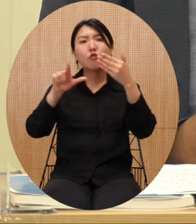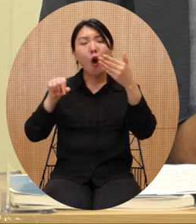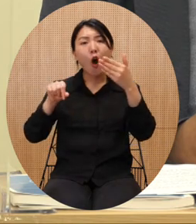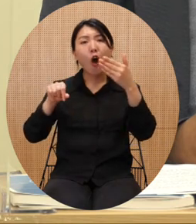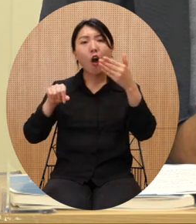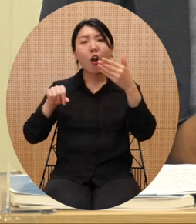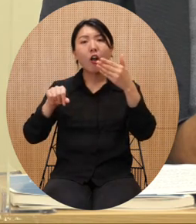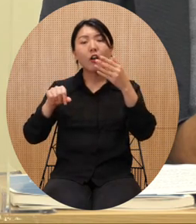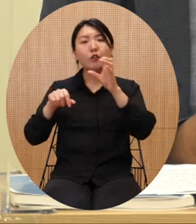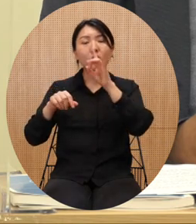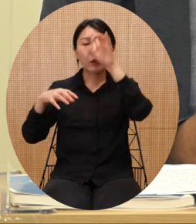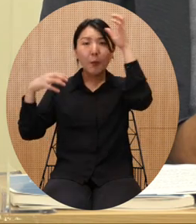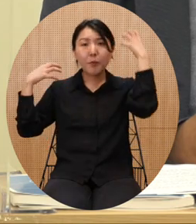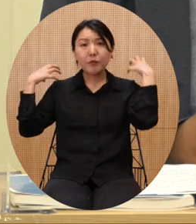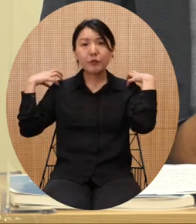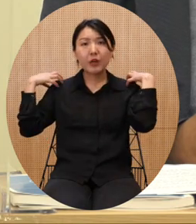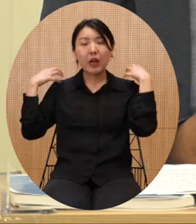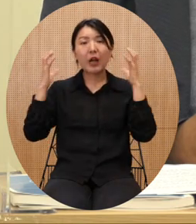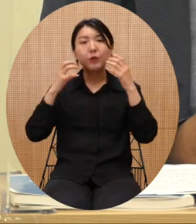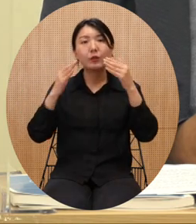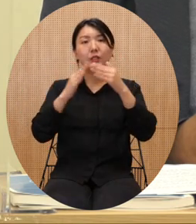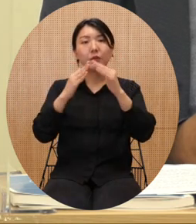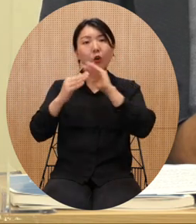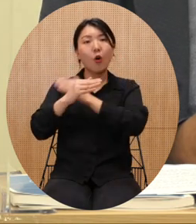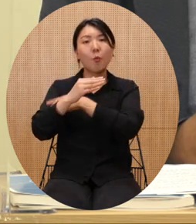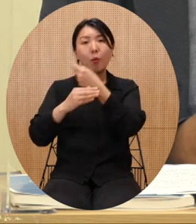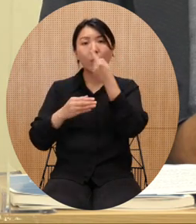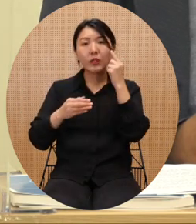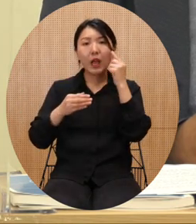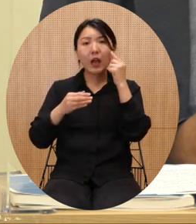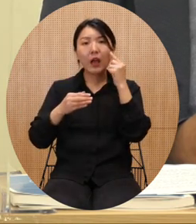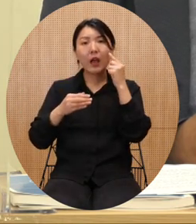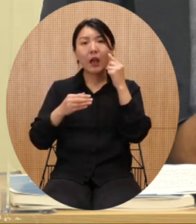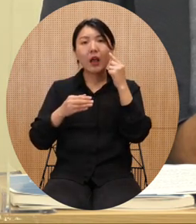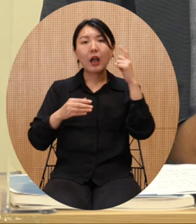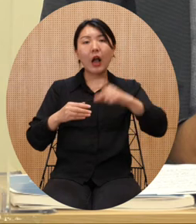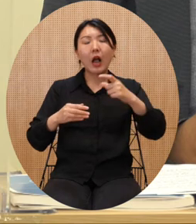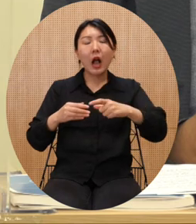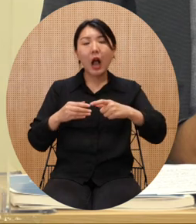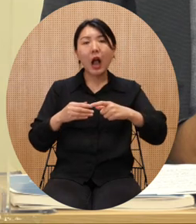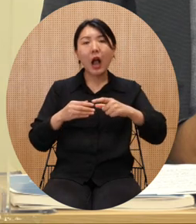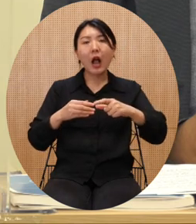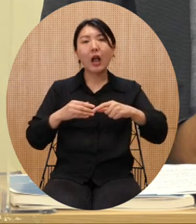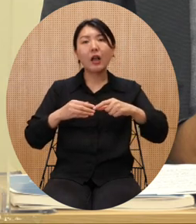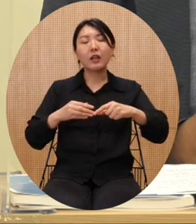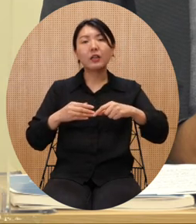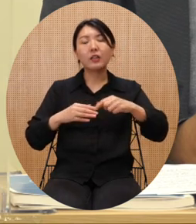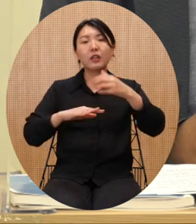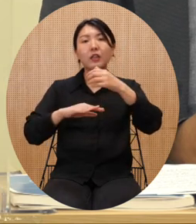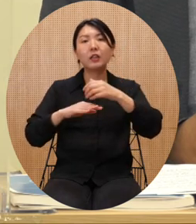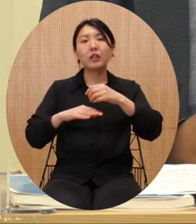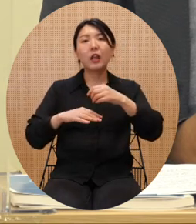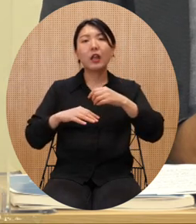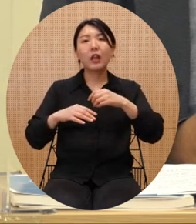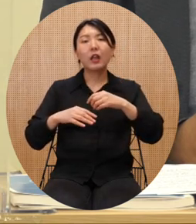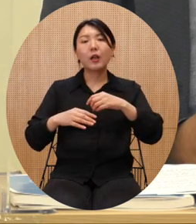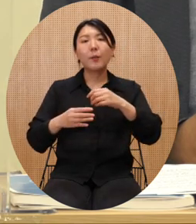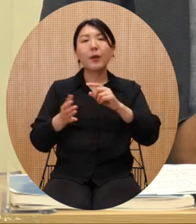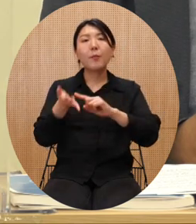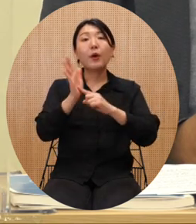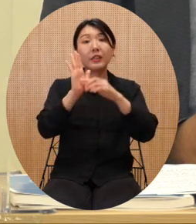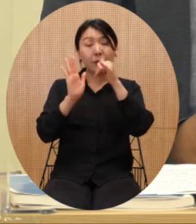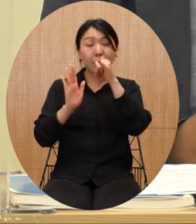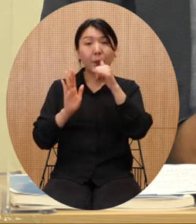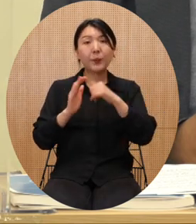그해 9월에 그 중앙정부의 그 아동 주거권 보장을 위한 주거 지원 강화 대책이 발표가